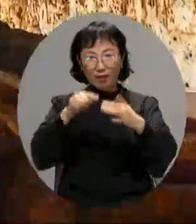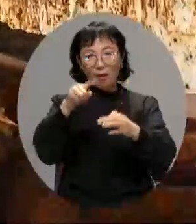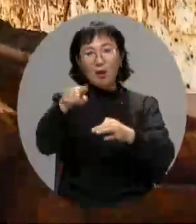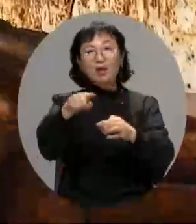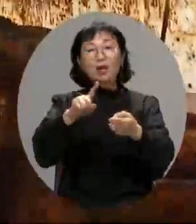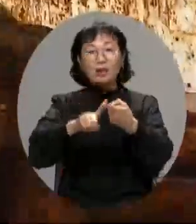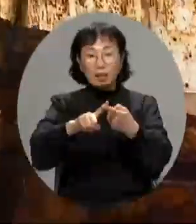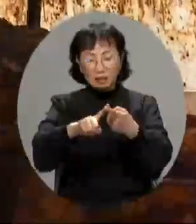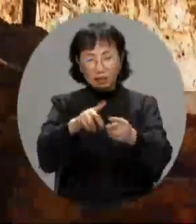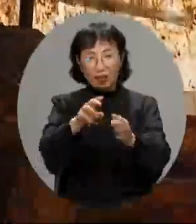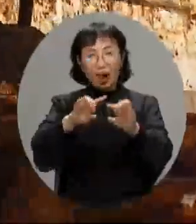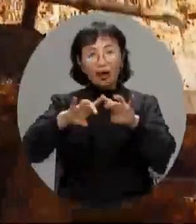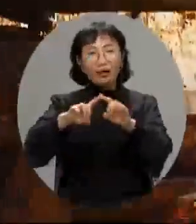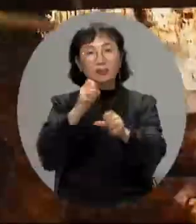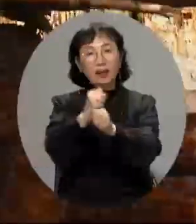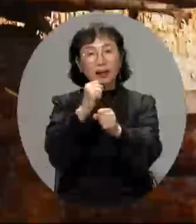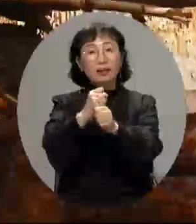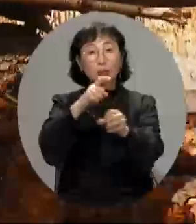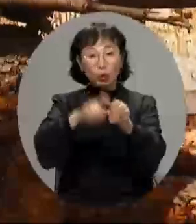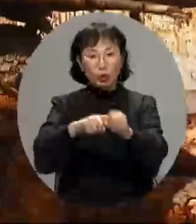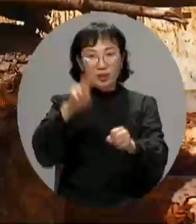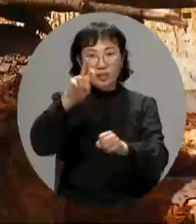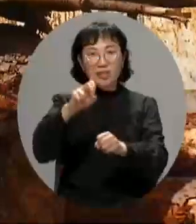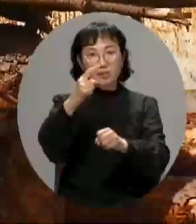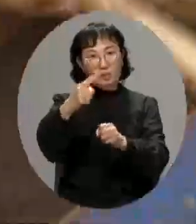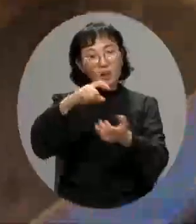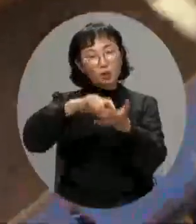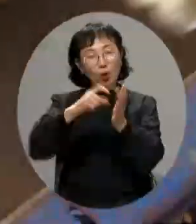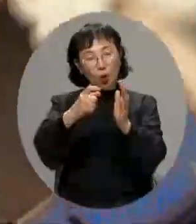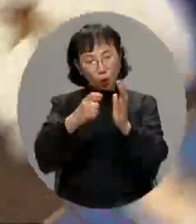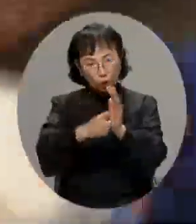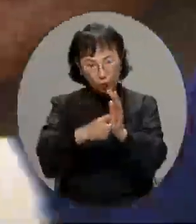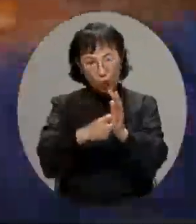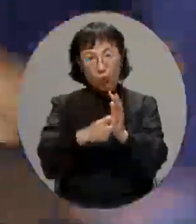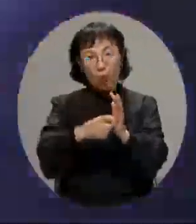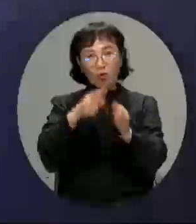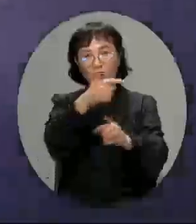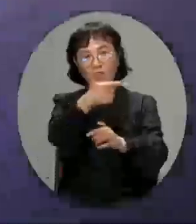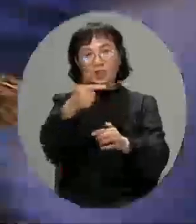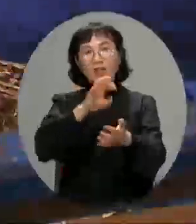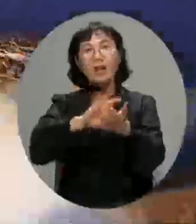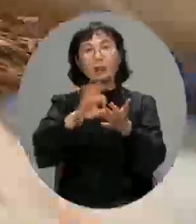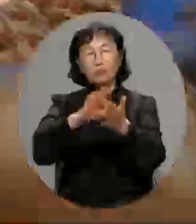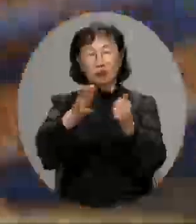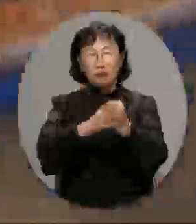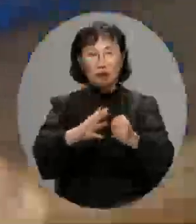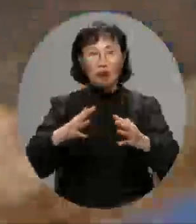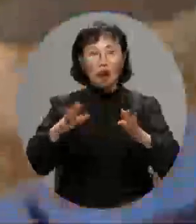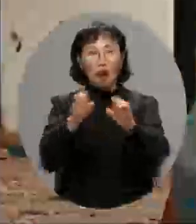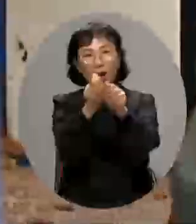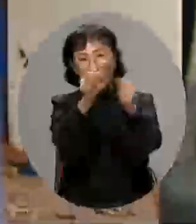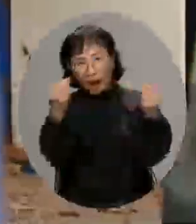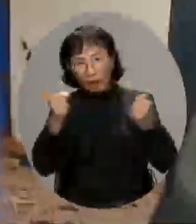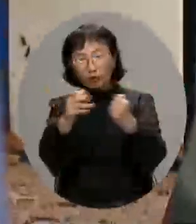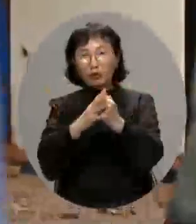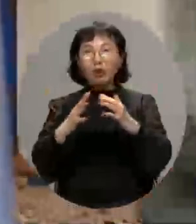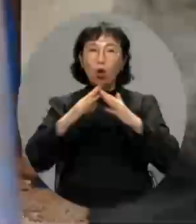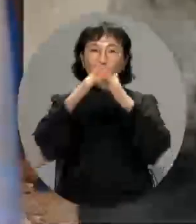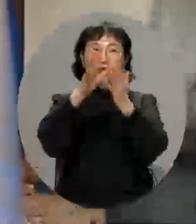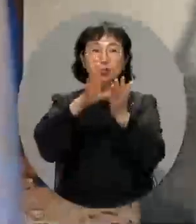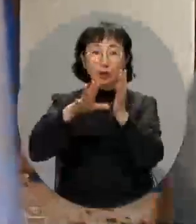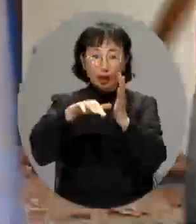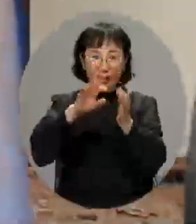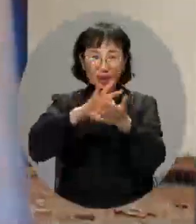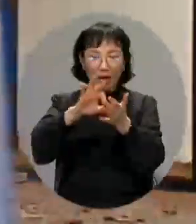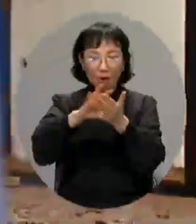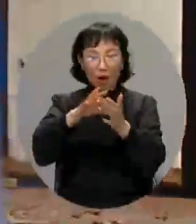생산에 투입되는 원목은 무려 41%에 달합니다. 가구나 건축에 쓰여야 할 소중한 자원이 땔감으로